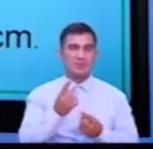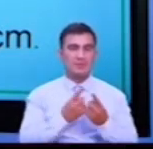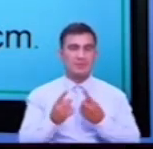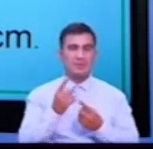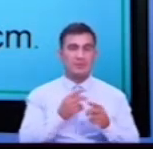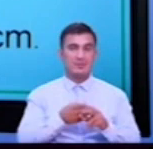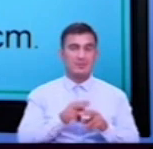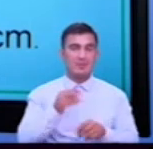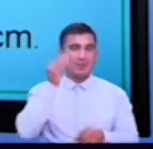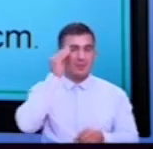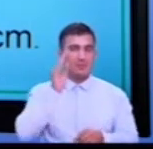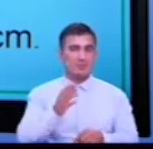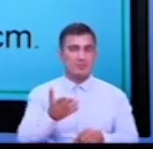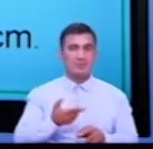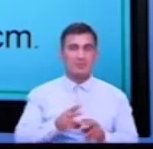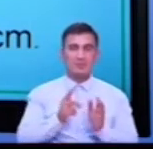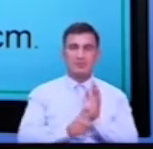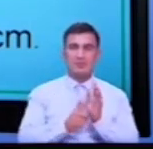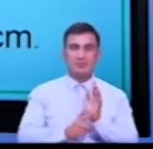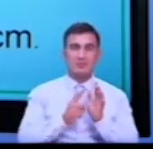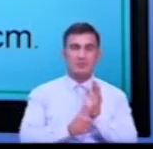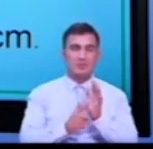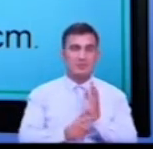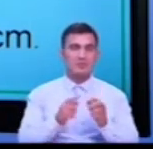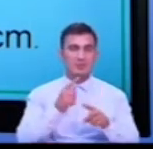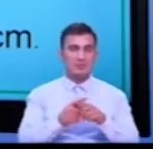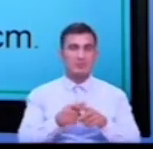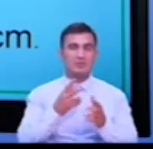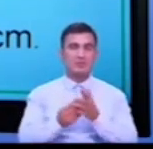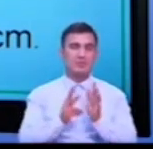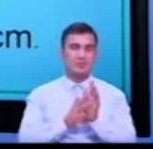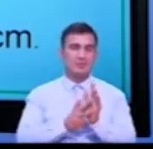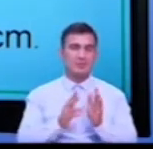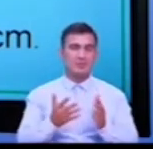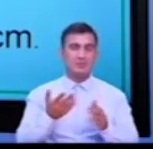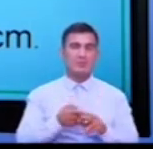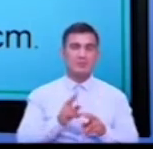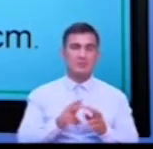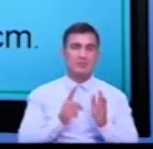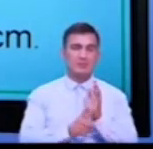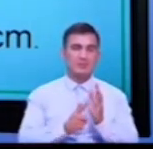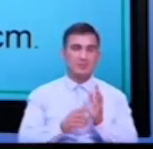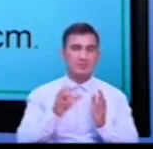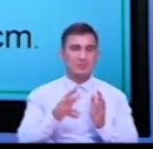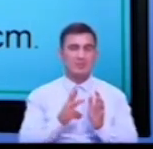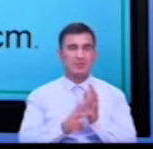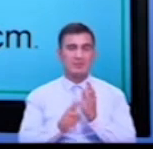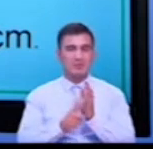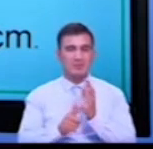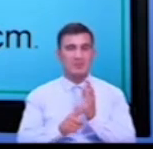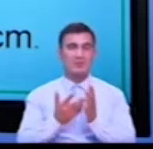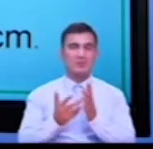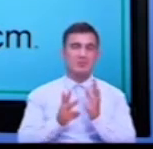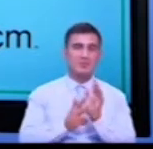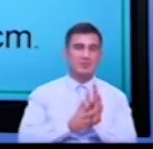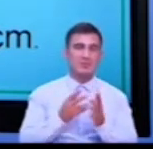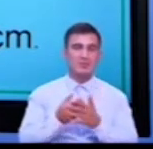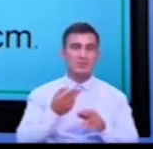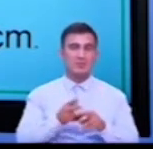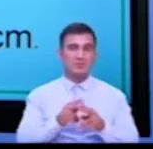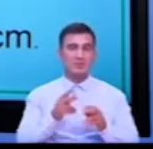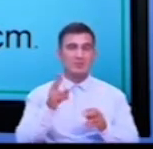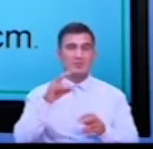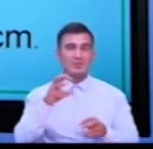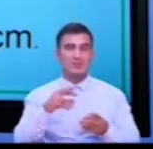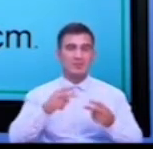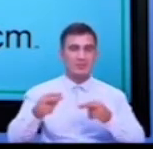yig'indisi ko'rinishida ifodalab olamiz. Ya'ni 70 qo'shib 8, 70 santimetr qo'shib 8 santimetr qilib. 70 santimetr esa 7